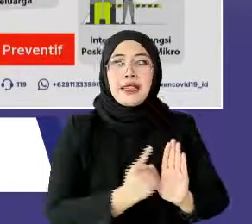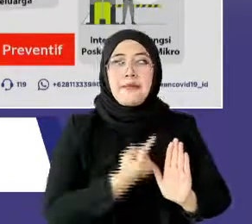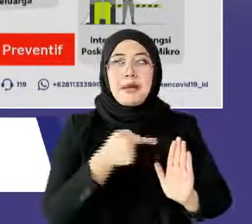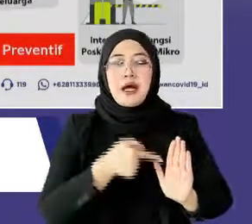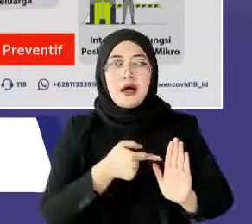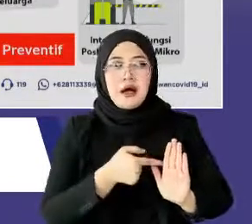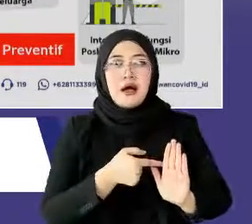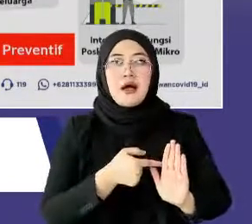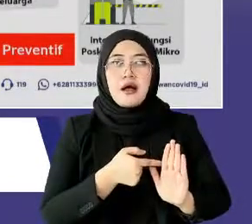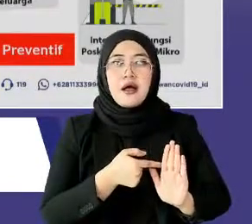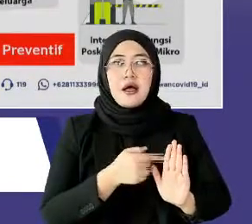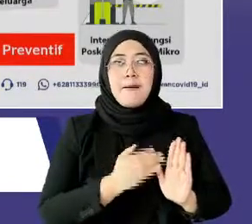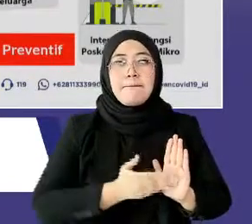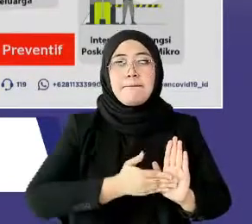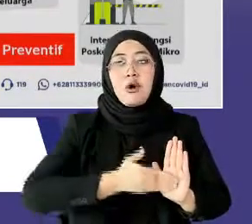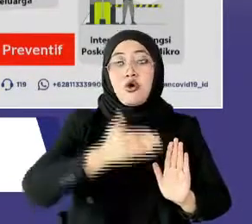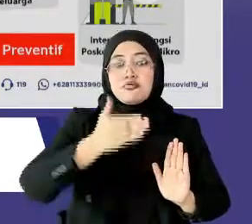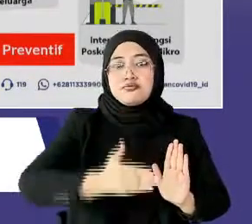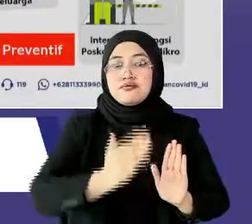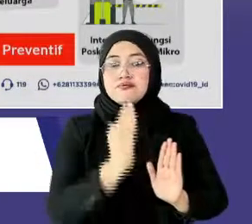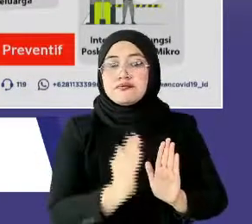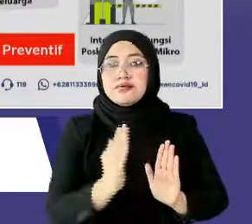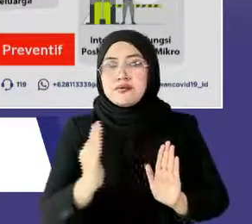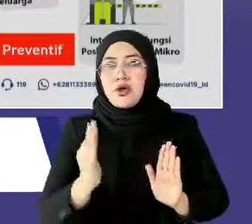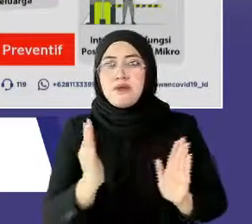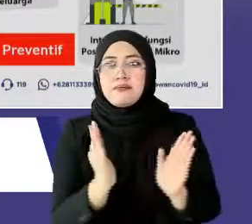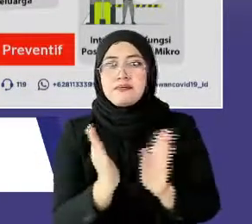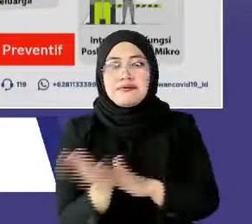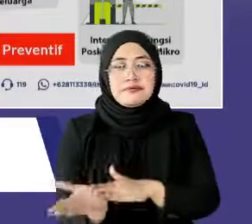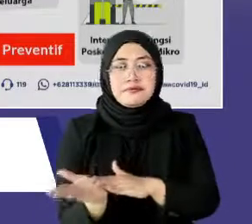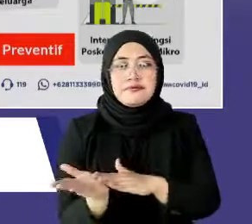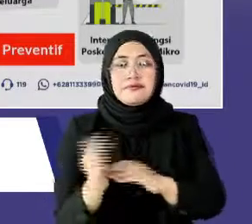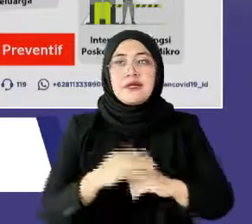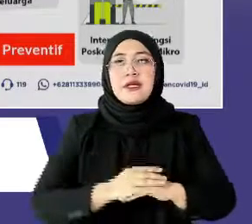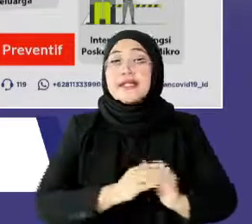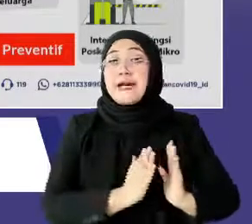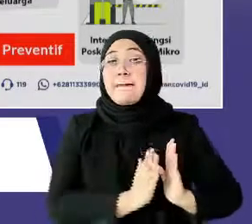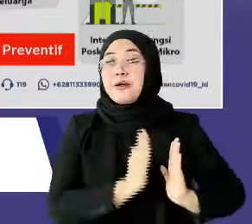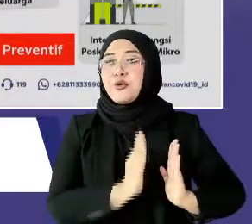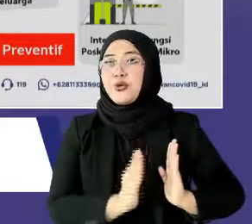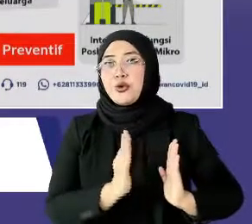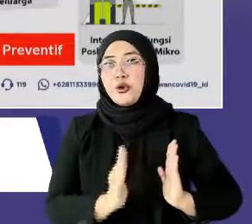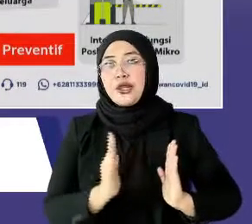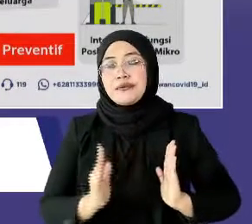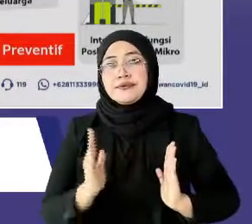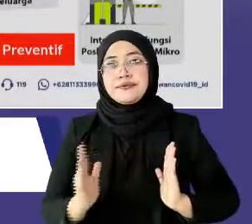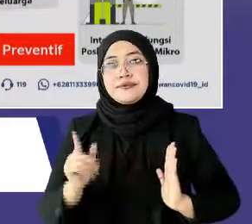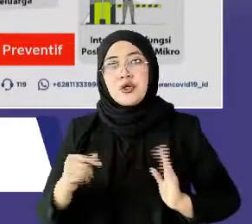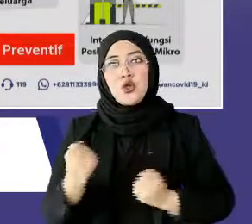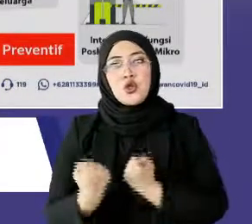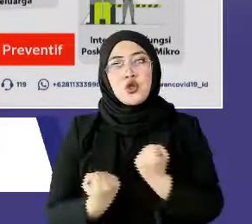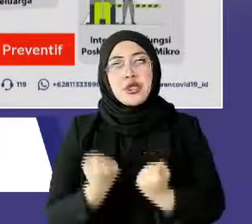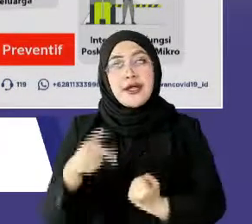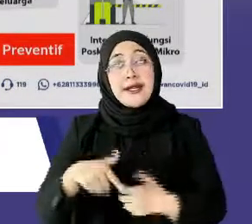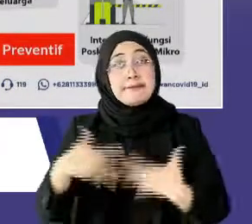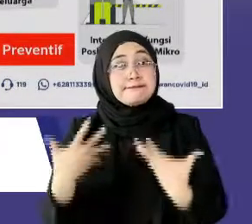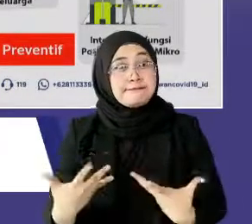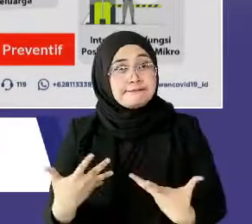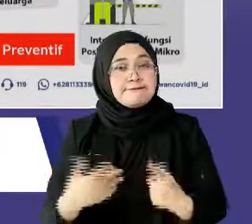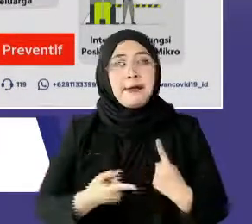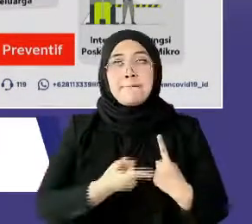lainnya atau blok berikutnya pun ikut jatuh secara berurutan upaya-upaya tersebut dialah yang